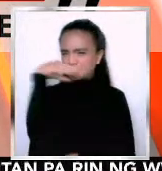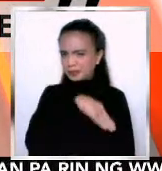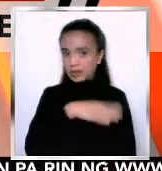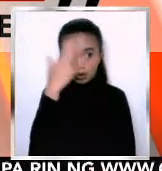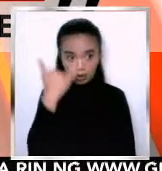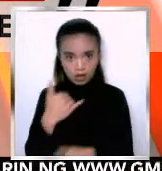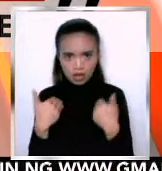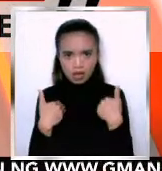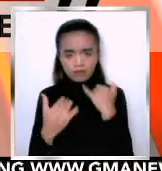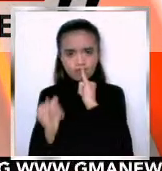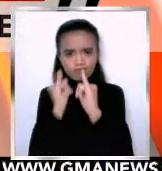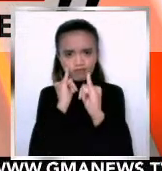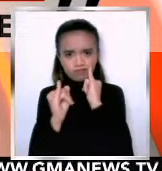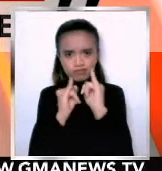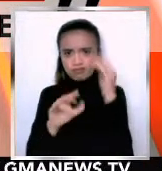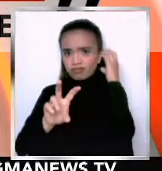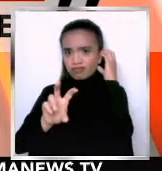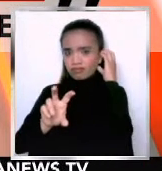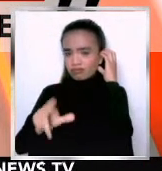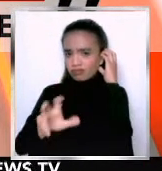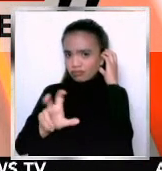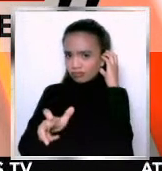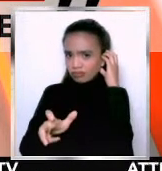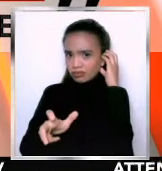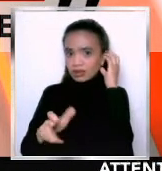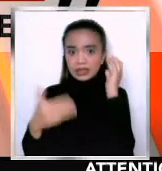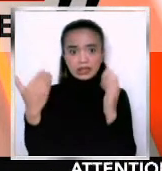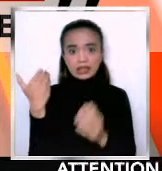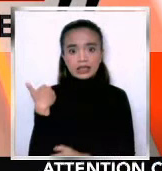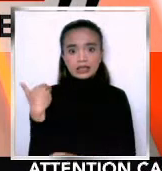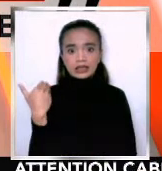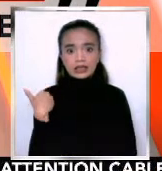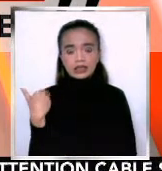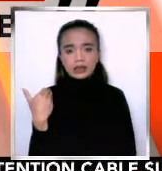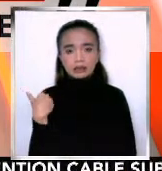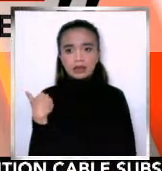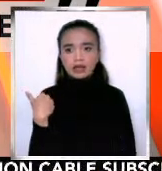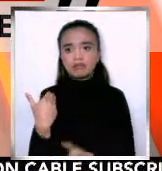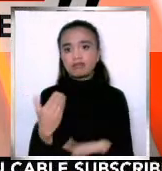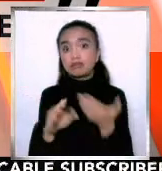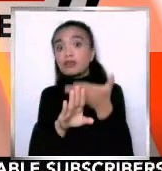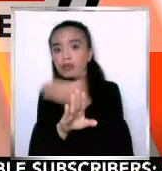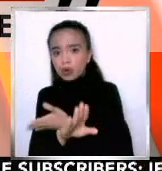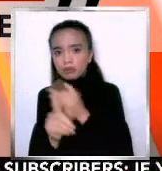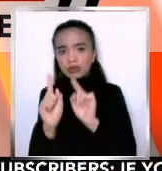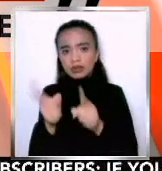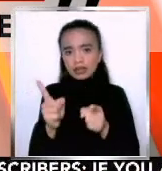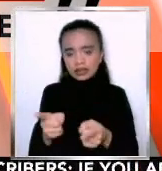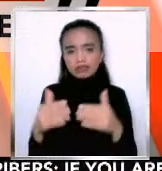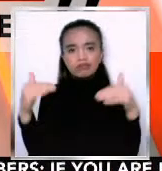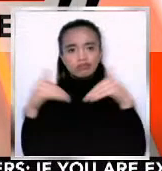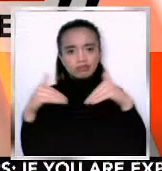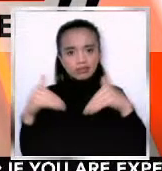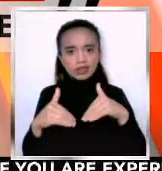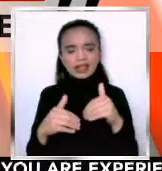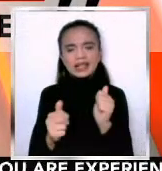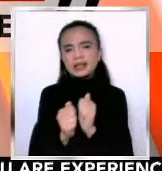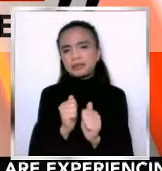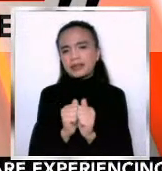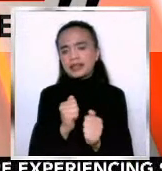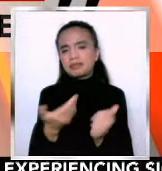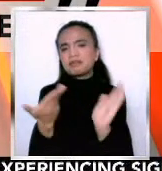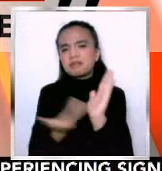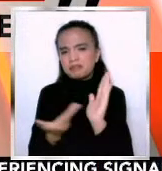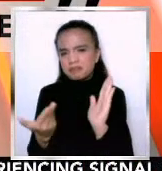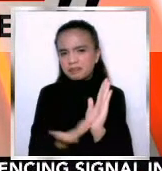radyo wala pang isang araw bago siya ni-require na dumalo sa hearing. Patunay raw ito ng panlilin lang at nagpapakita